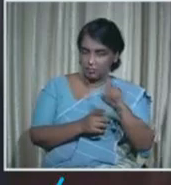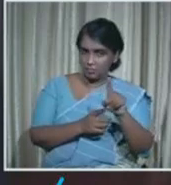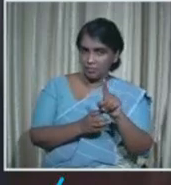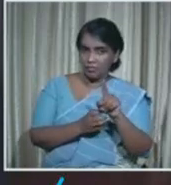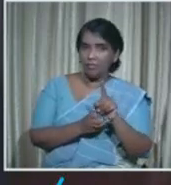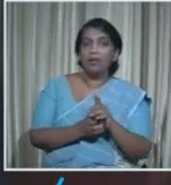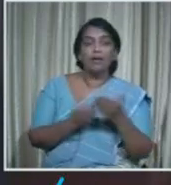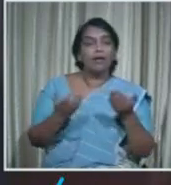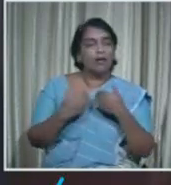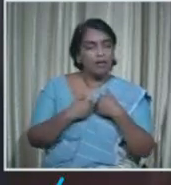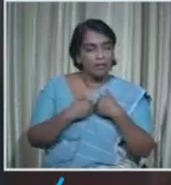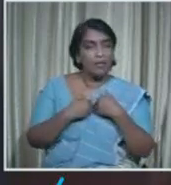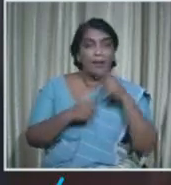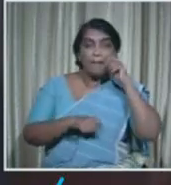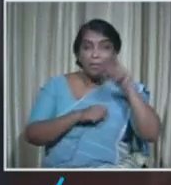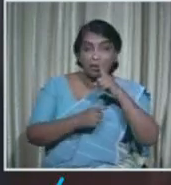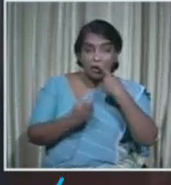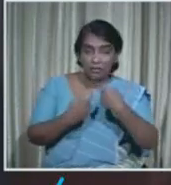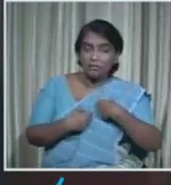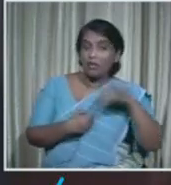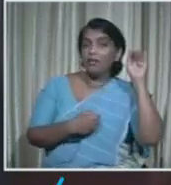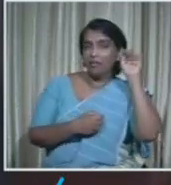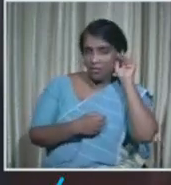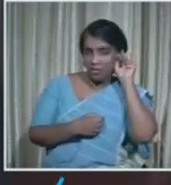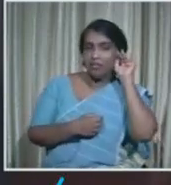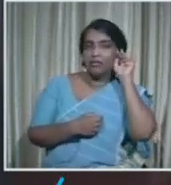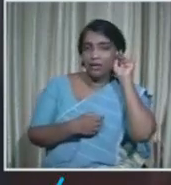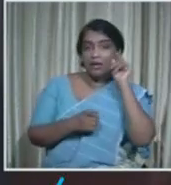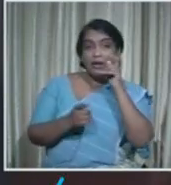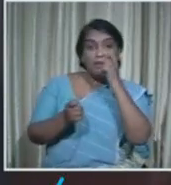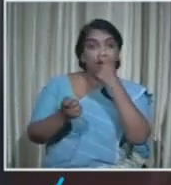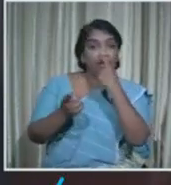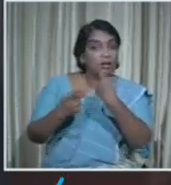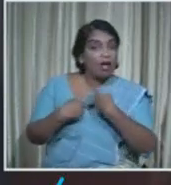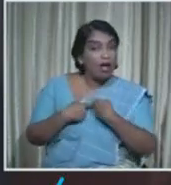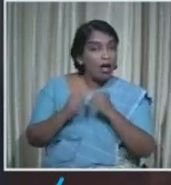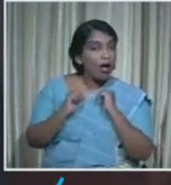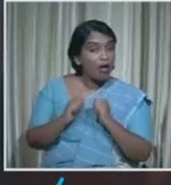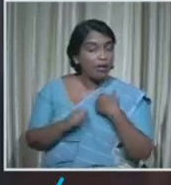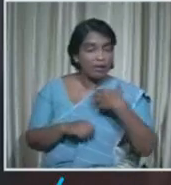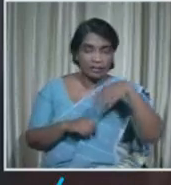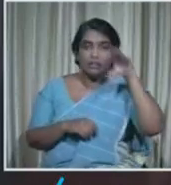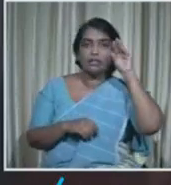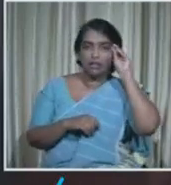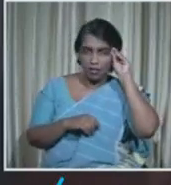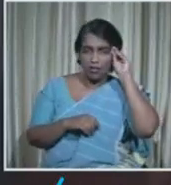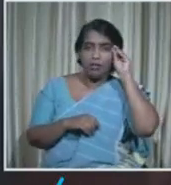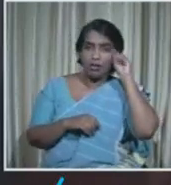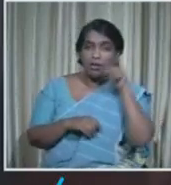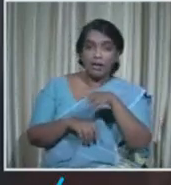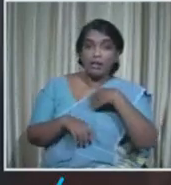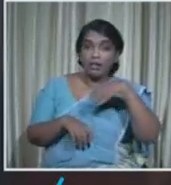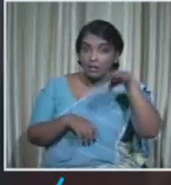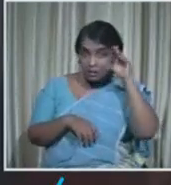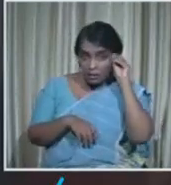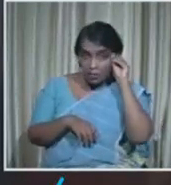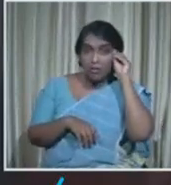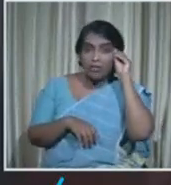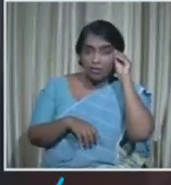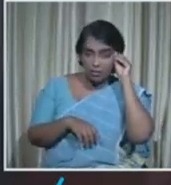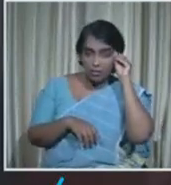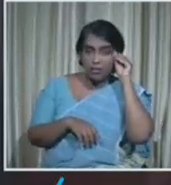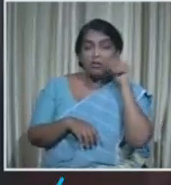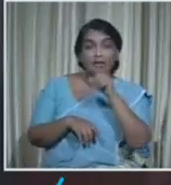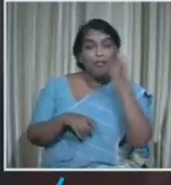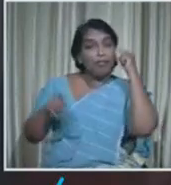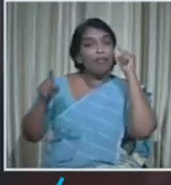අපි ජනතාවට ඇහුම්කන් දෙන්න පුරුදු වෙමු. ජනතාව කියන්නේ මොකද්ද කියන එක අපි තේරුම් ගමු. ඒ තේරුම් අරගෙන ඒ